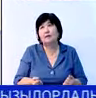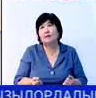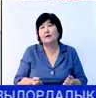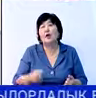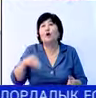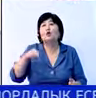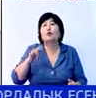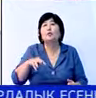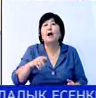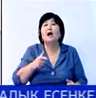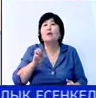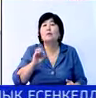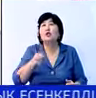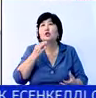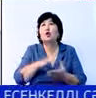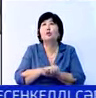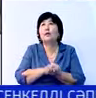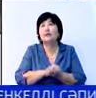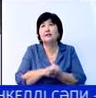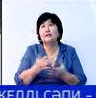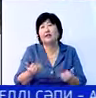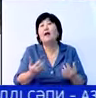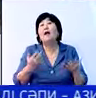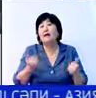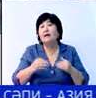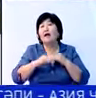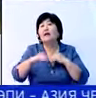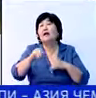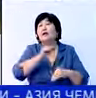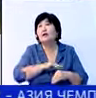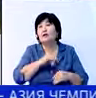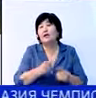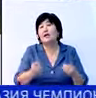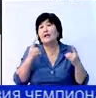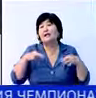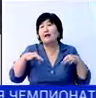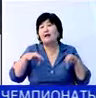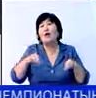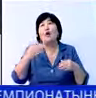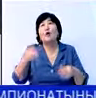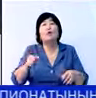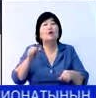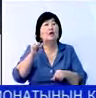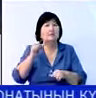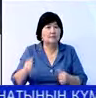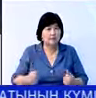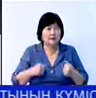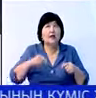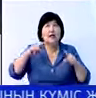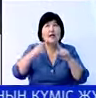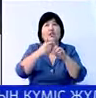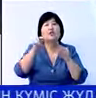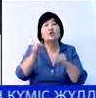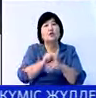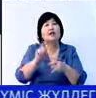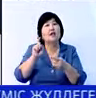Құрмағанбет жауапкершілігі шектеулі серіктестігіне алғысым шексіз. Әрине, дала төсін дүбірлететін техника, ал оның тоқтаусыз жүруі инженер-механиктерге